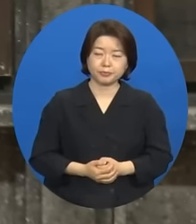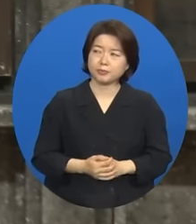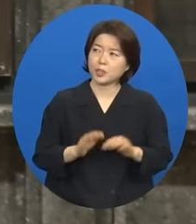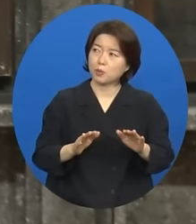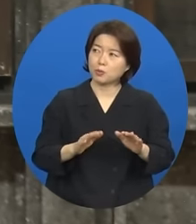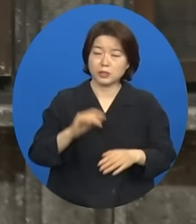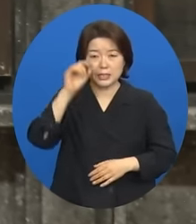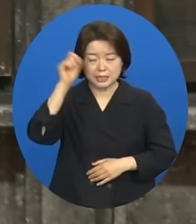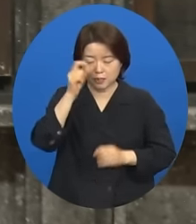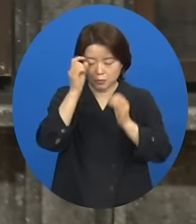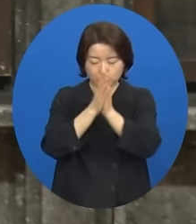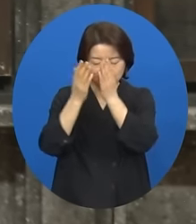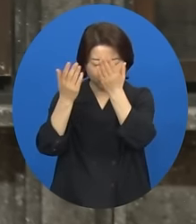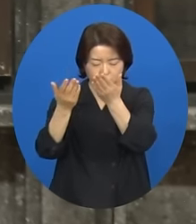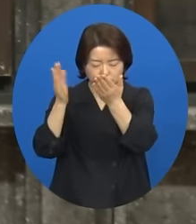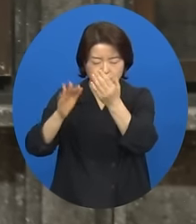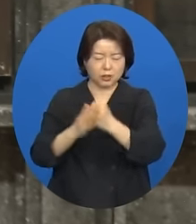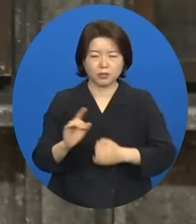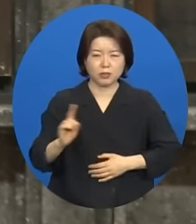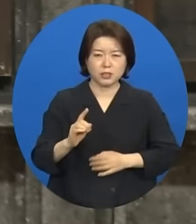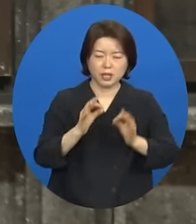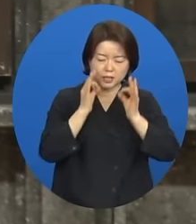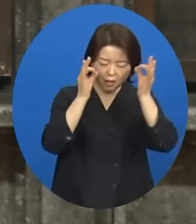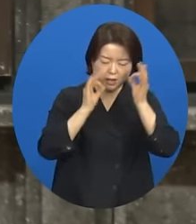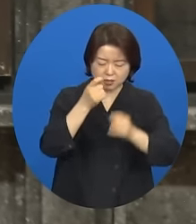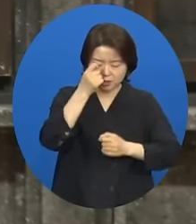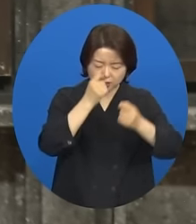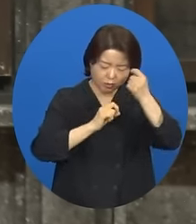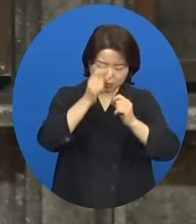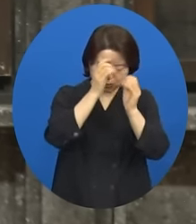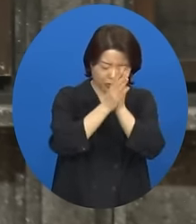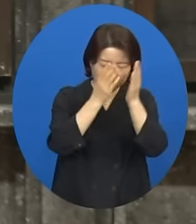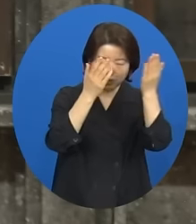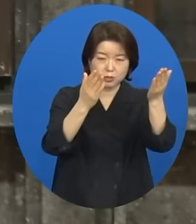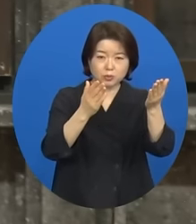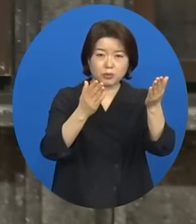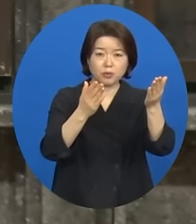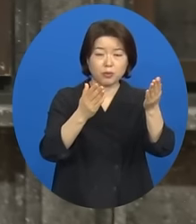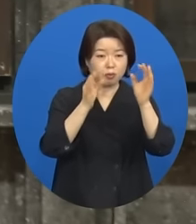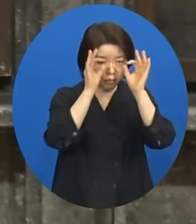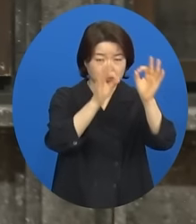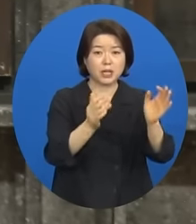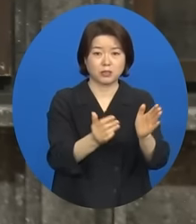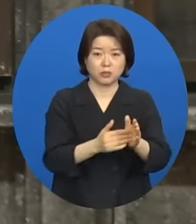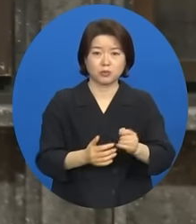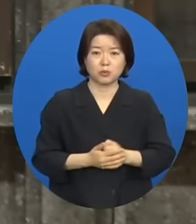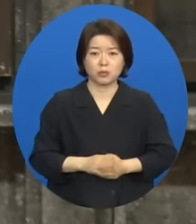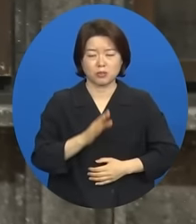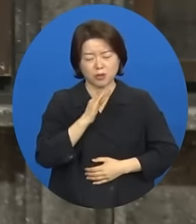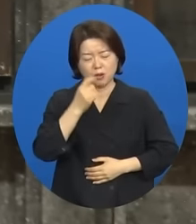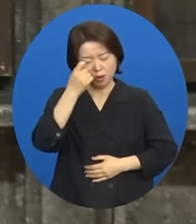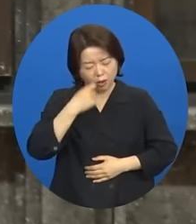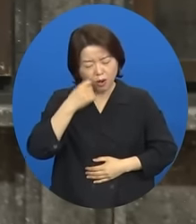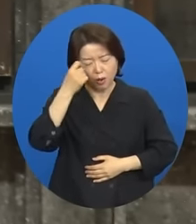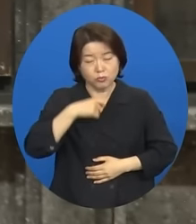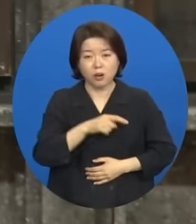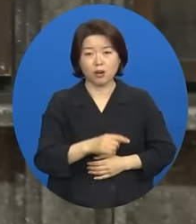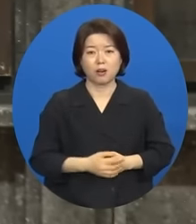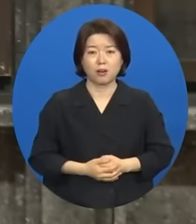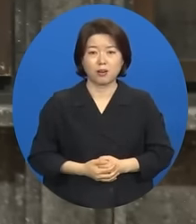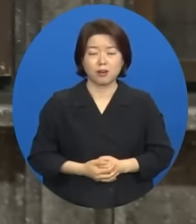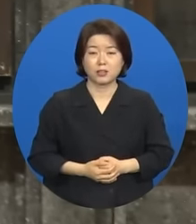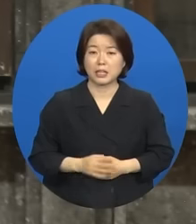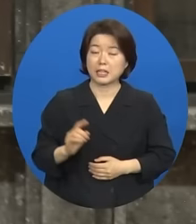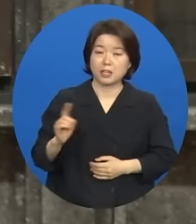오늘이었나요? 새벽 기도를 드리는데 어느 분이 정말 간절하게 눈물로 기도를 하시는 거예요. 너무 우시니까요.